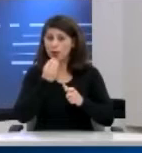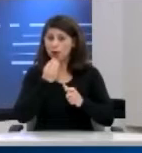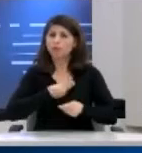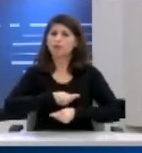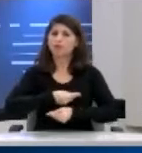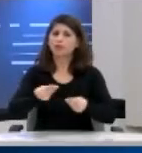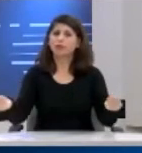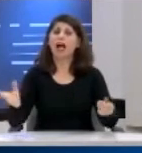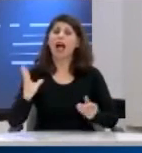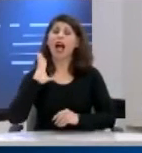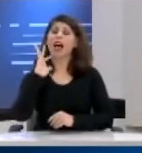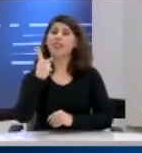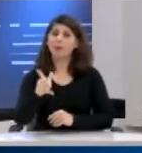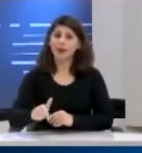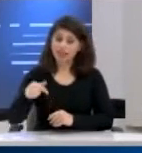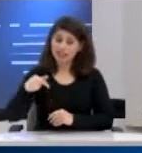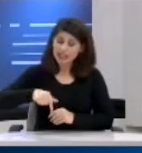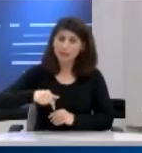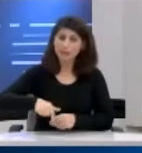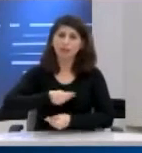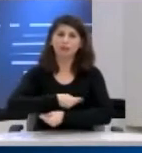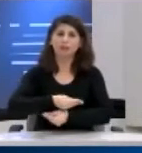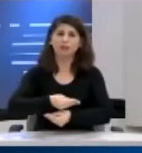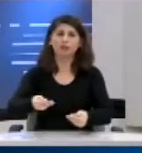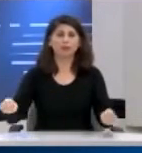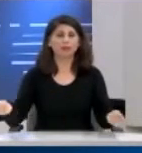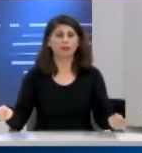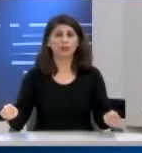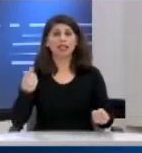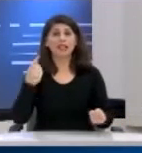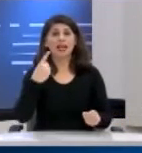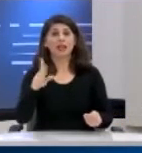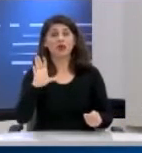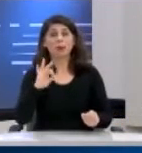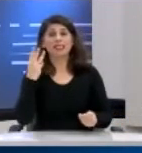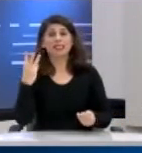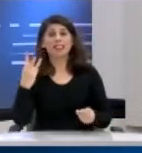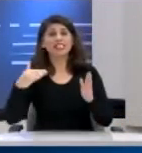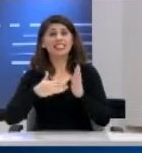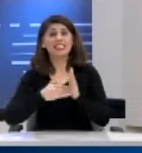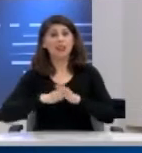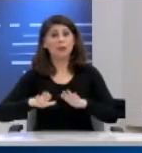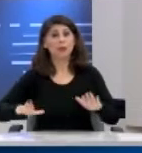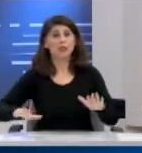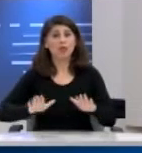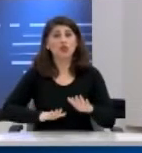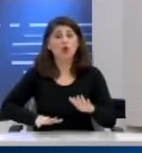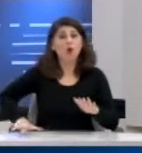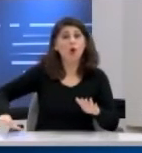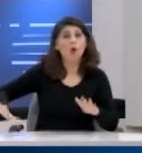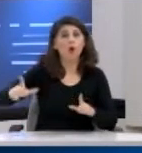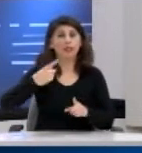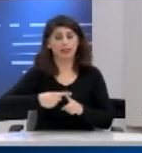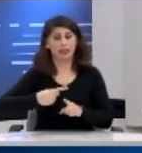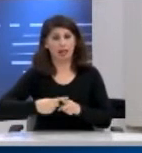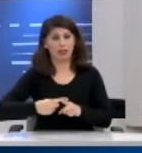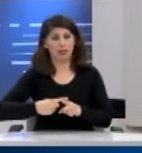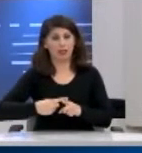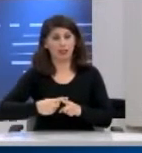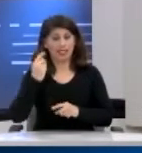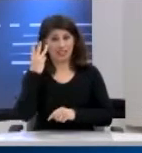καθημερινά σήμερα σε 153.000 παιδιά σε όλη τη χώρα. Σε μία